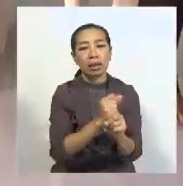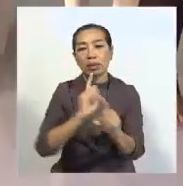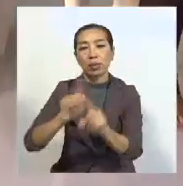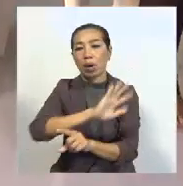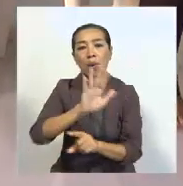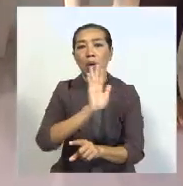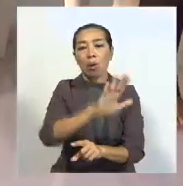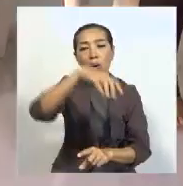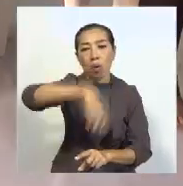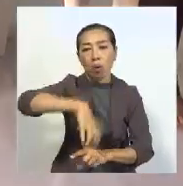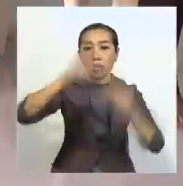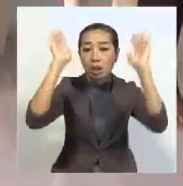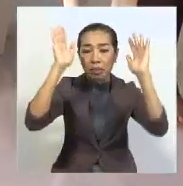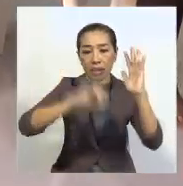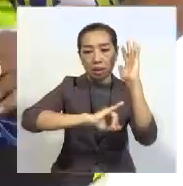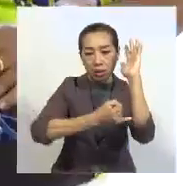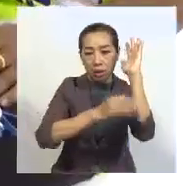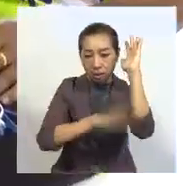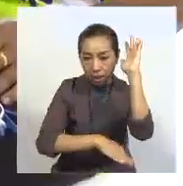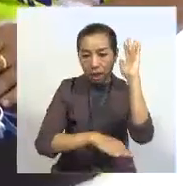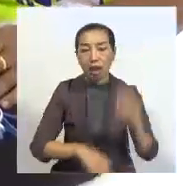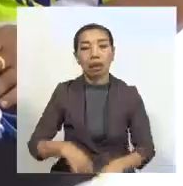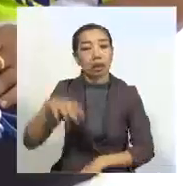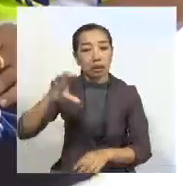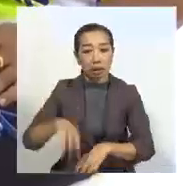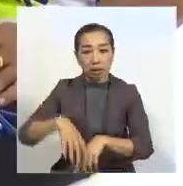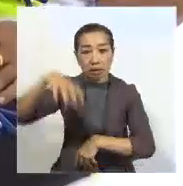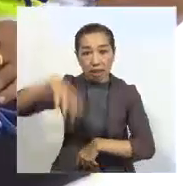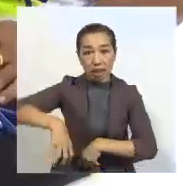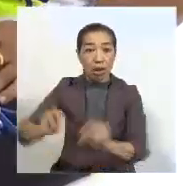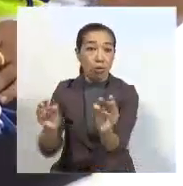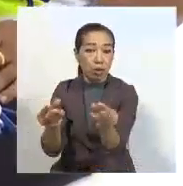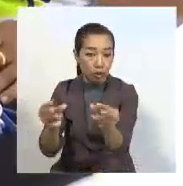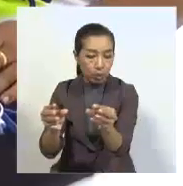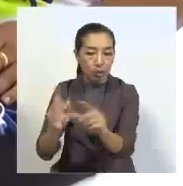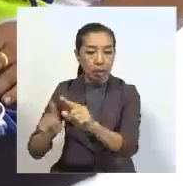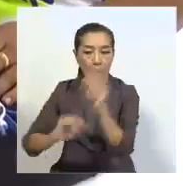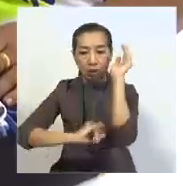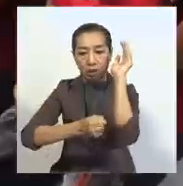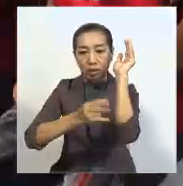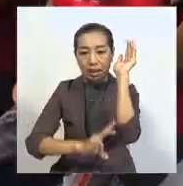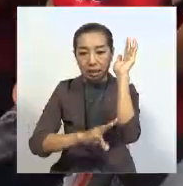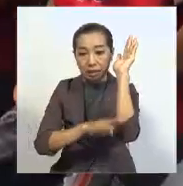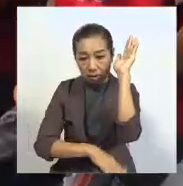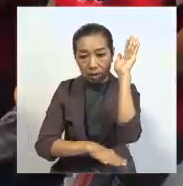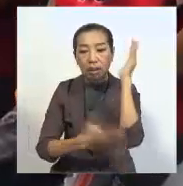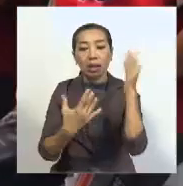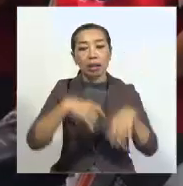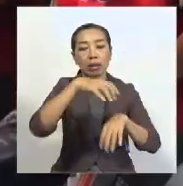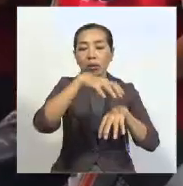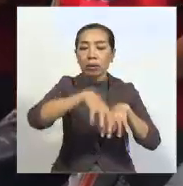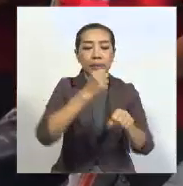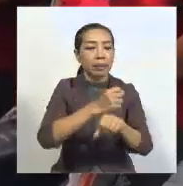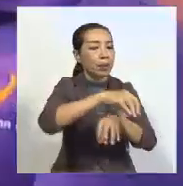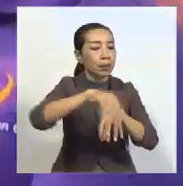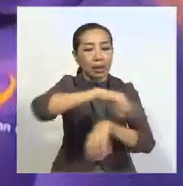วัดสถานีวิทยุโทรทัศน์สถานีวิทยุกระจายเสียงในพื้นที่7จังหวัดภาคใต้ตอนล่างและหน่วยงานเครือข่ายเข้าร่ว